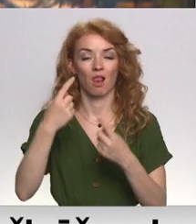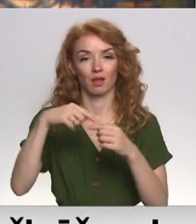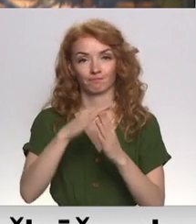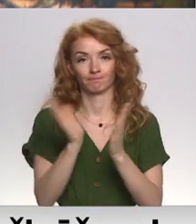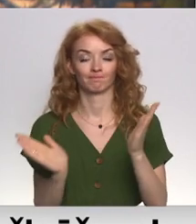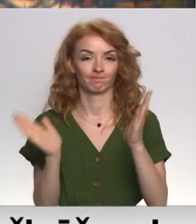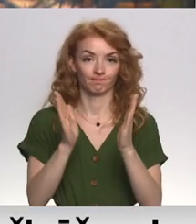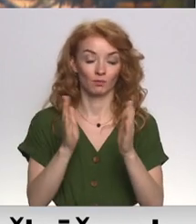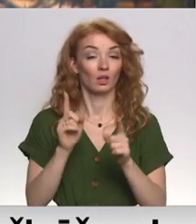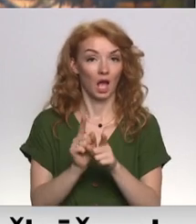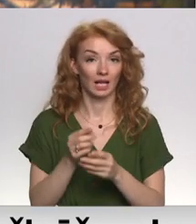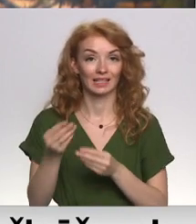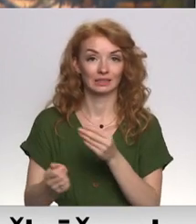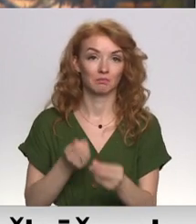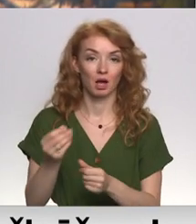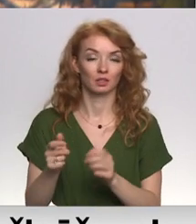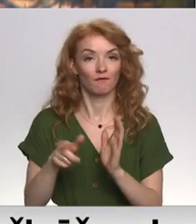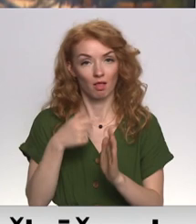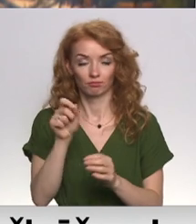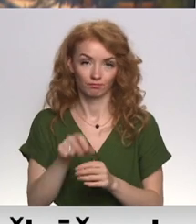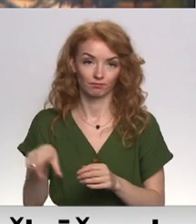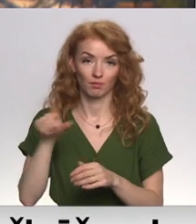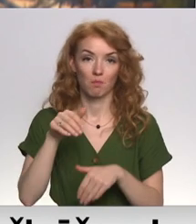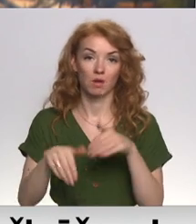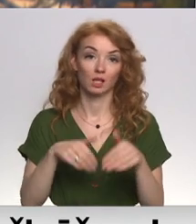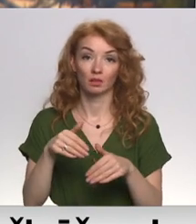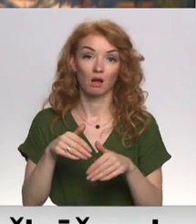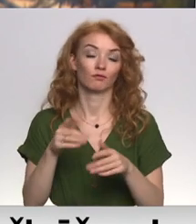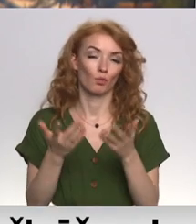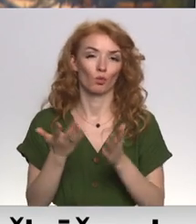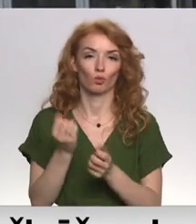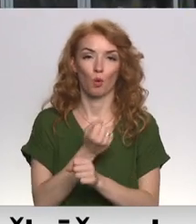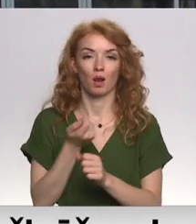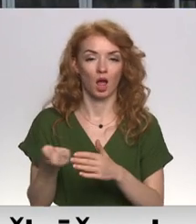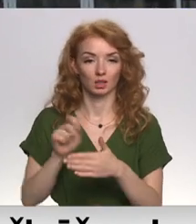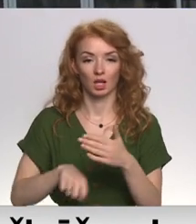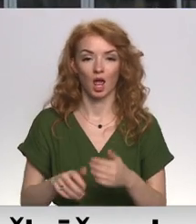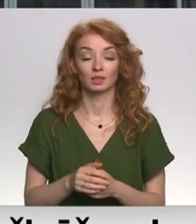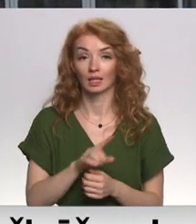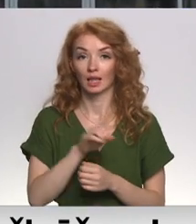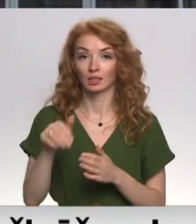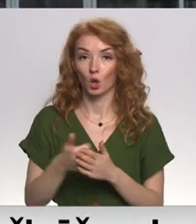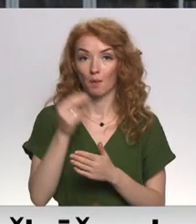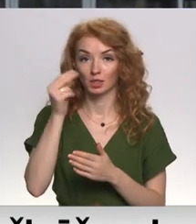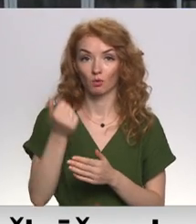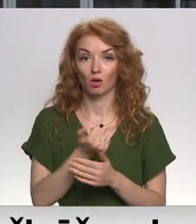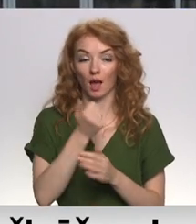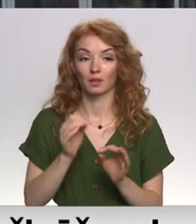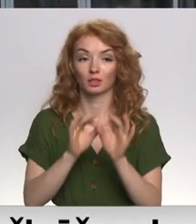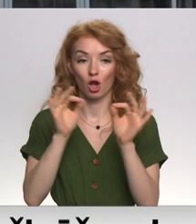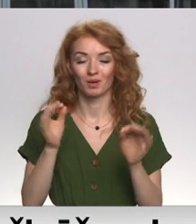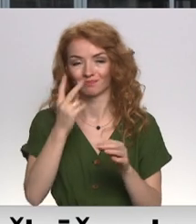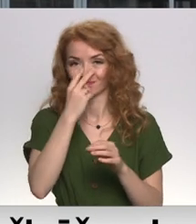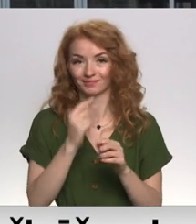arī iespēja, ka izmaksām vēl palielinoties, baseins varētu slēgt. Līdz jaunā mācību gada sākumam, kad